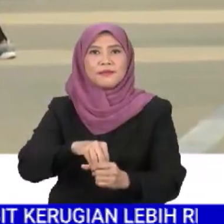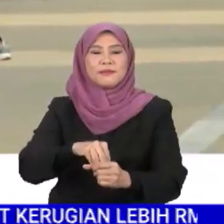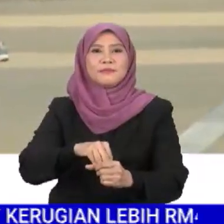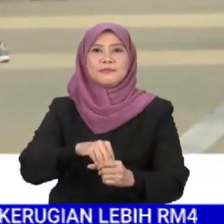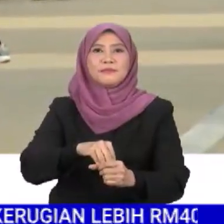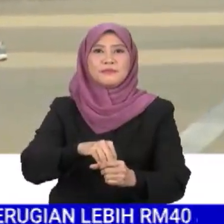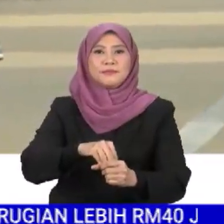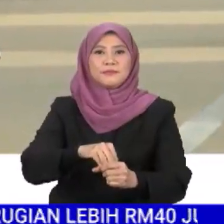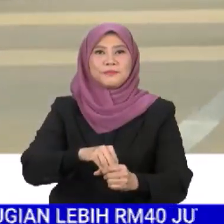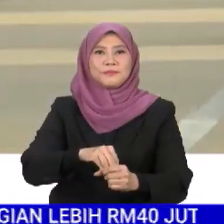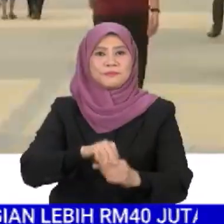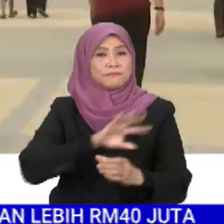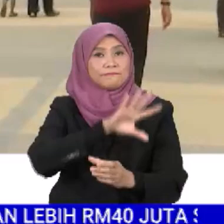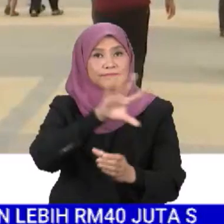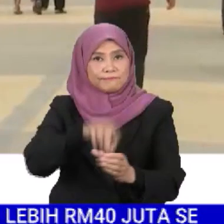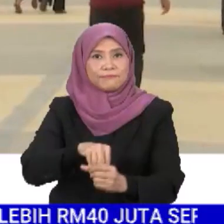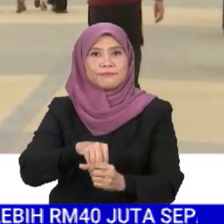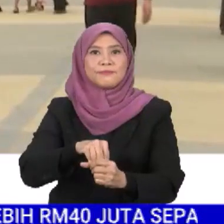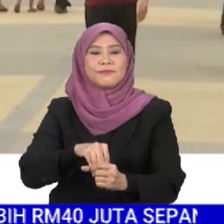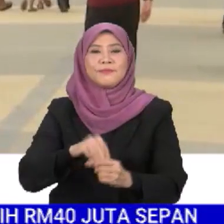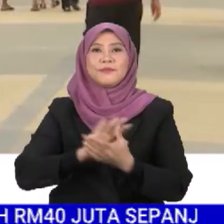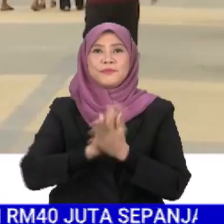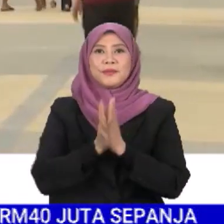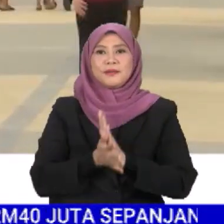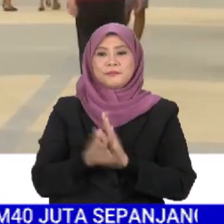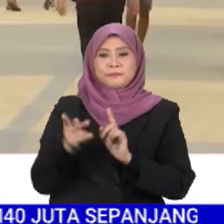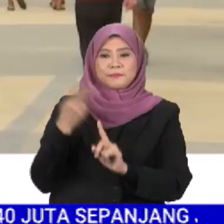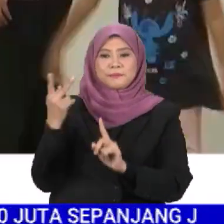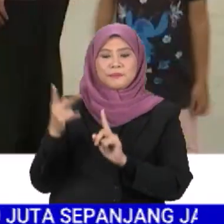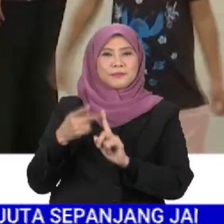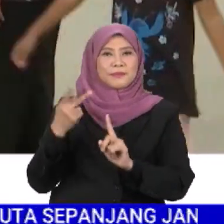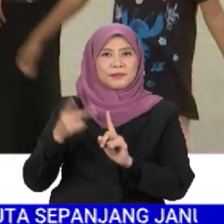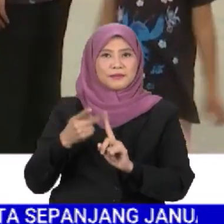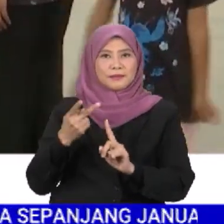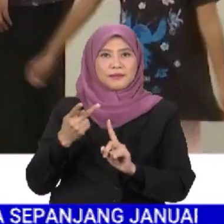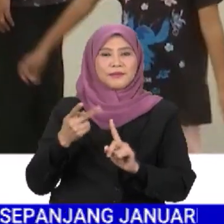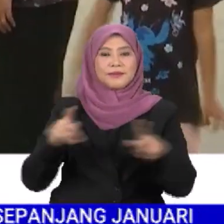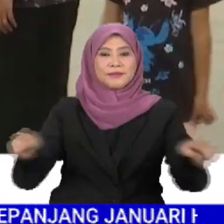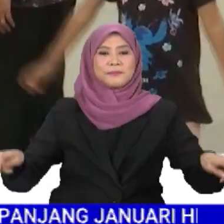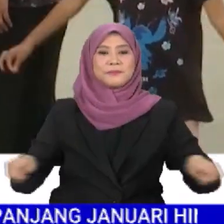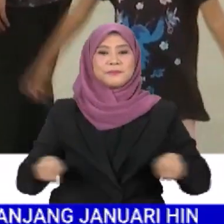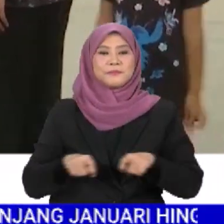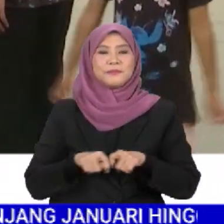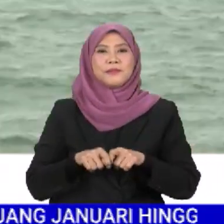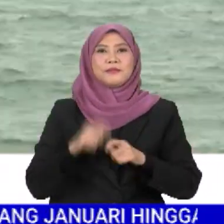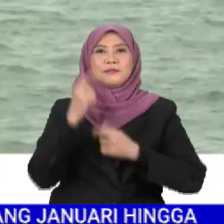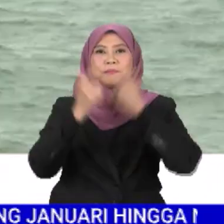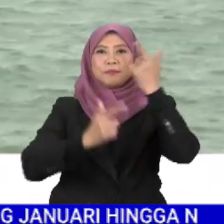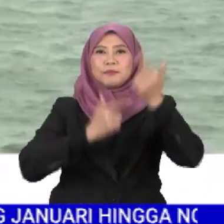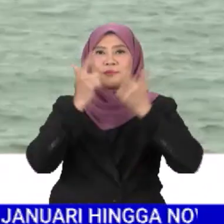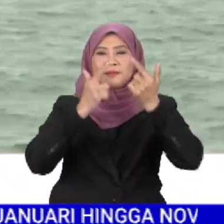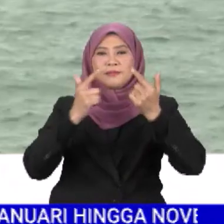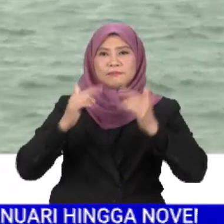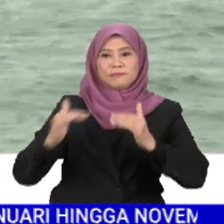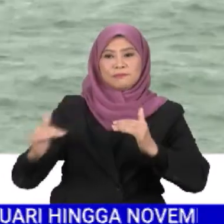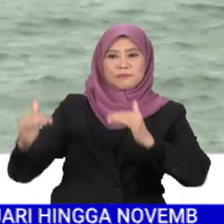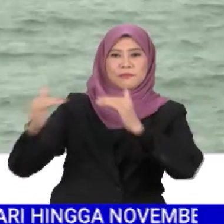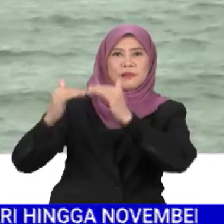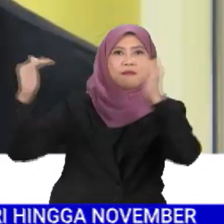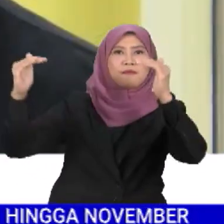langsung dan tidak langsung dalam menjadikan Pulau Pinang sebagai destinasi kelas dunia.